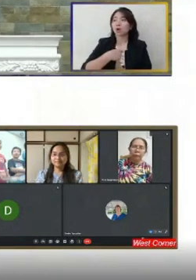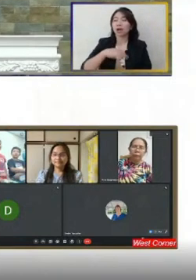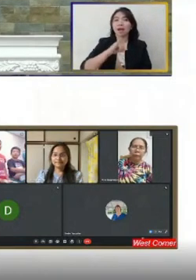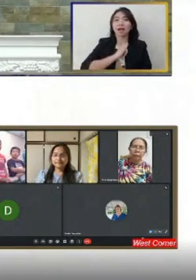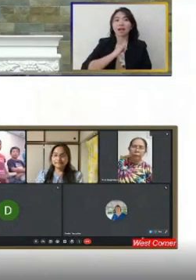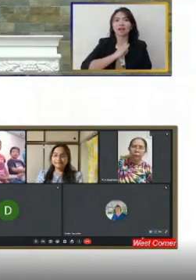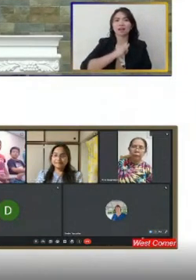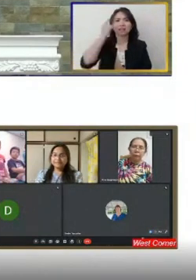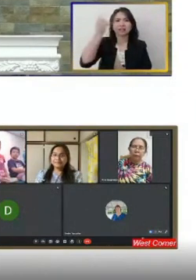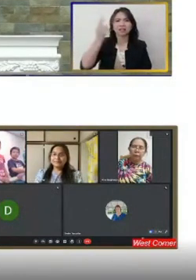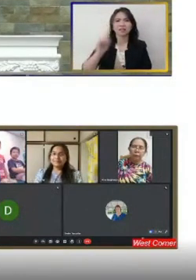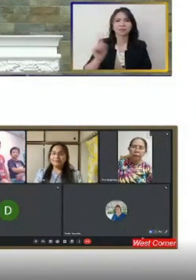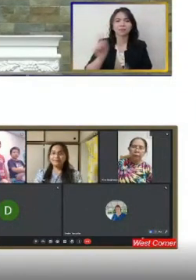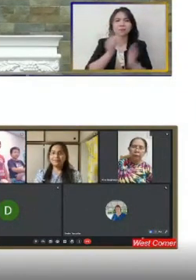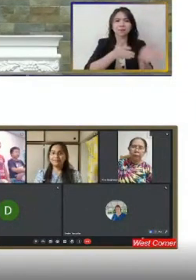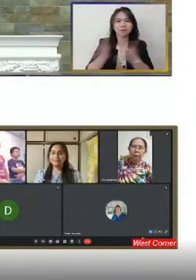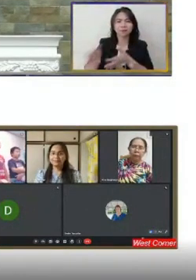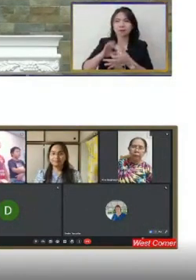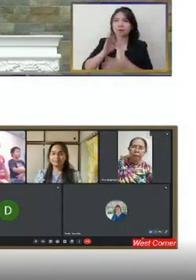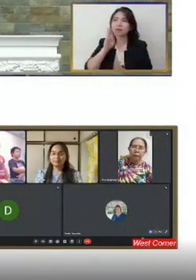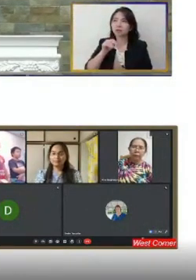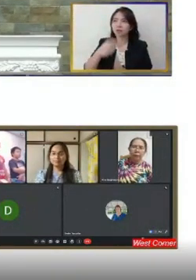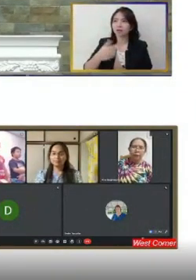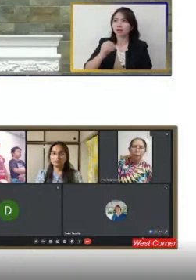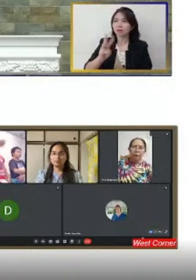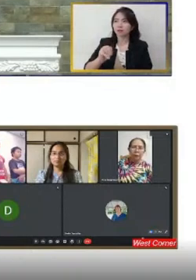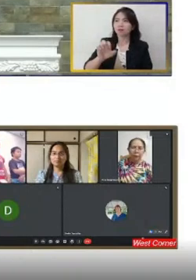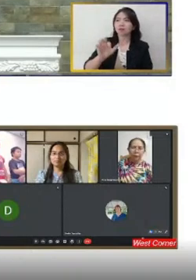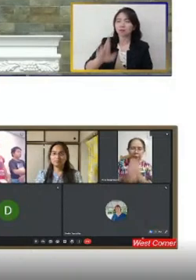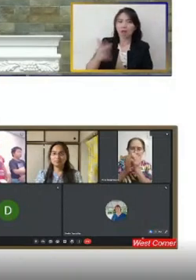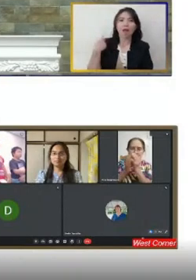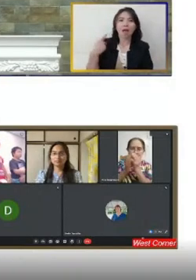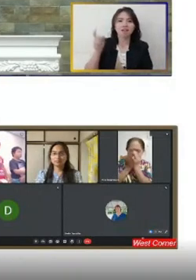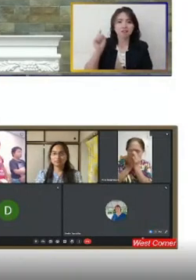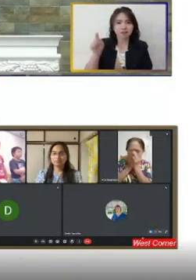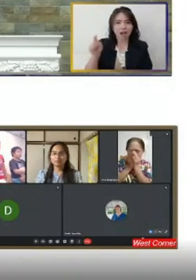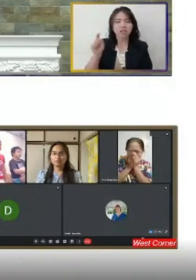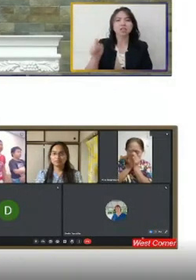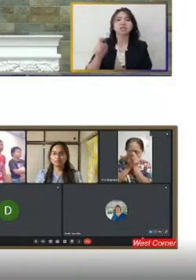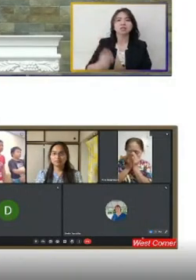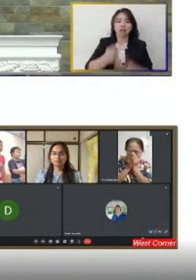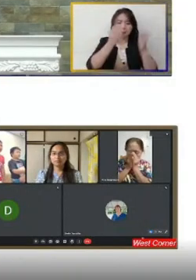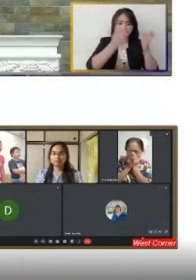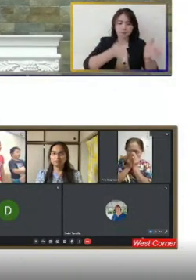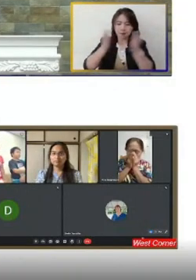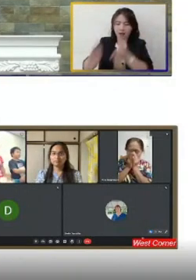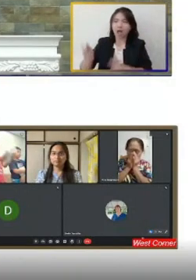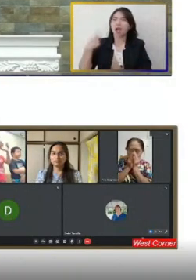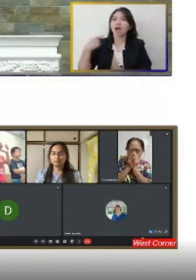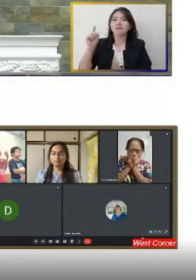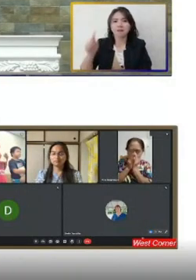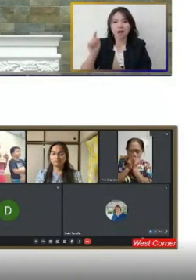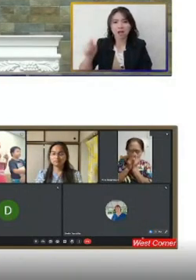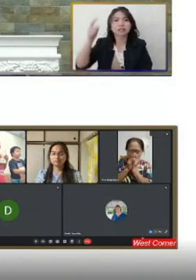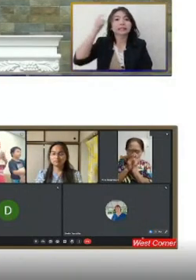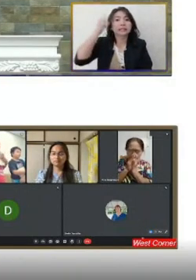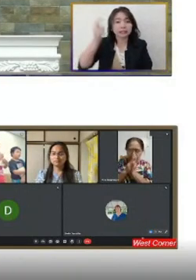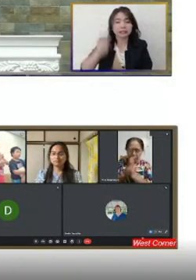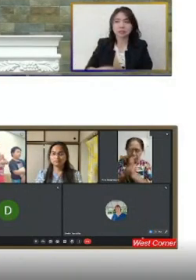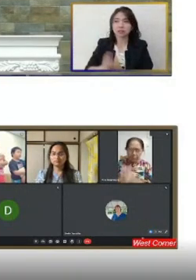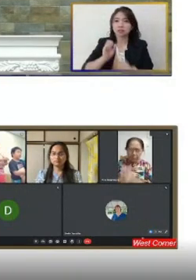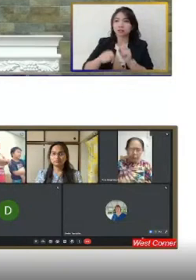Gomer. Napakabilis. Yan ang gusto ko sa mga leaders, no? Mabilis ang kanyang kaisipan. Kayo mga